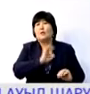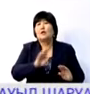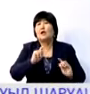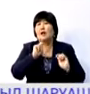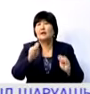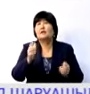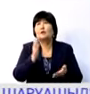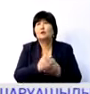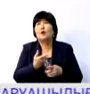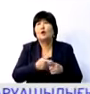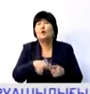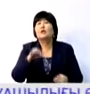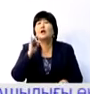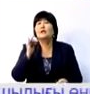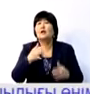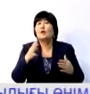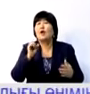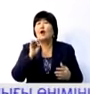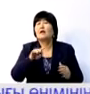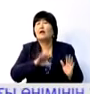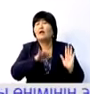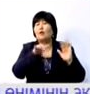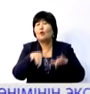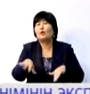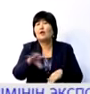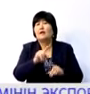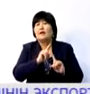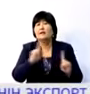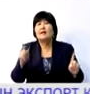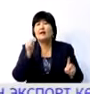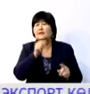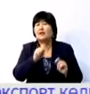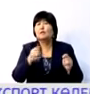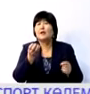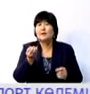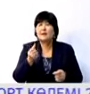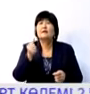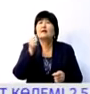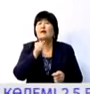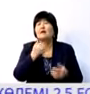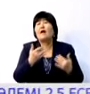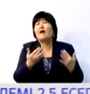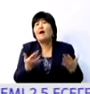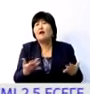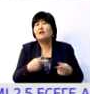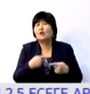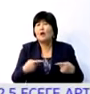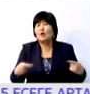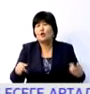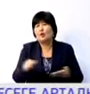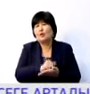Бұның ішінде тарихи терең аралдың қойнауында әлі де сыры ашылмаған, қыры ашылмаған қаншама мағлұматтар